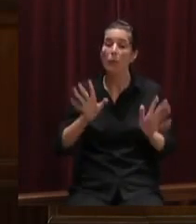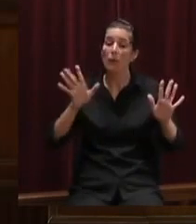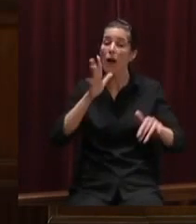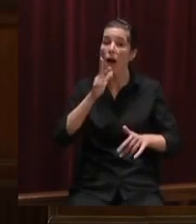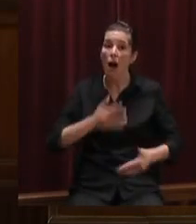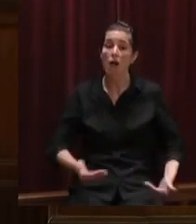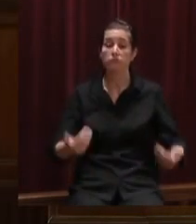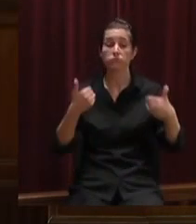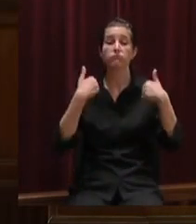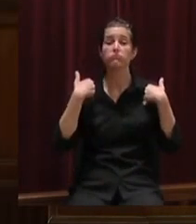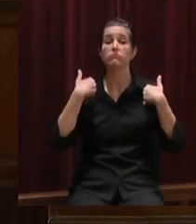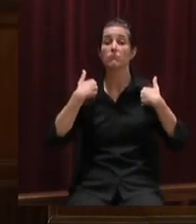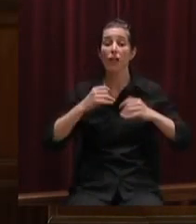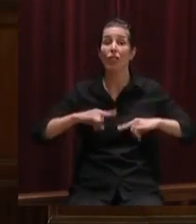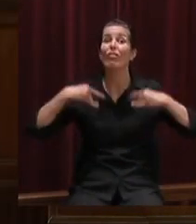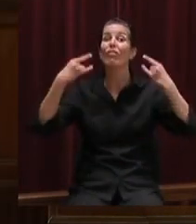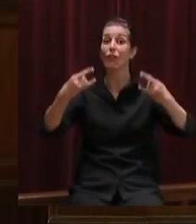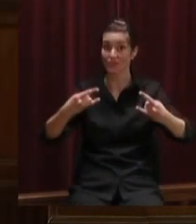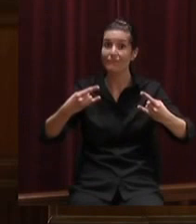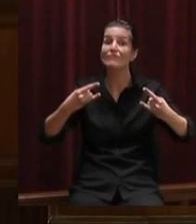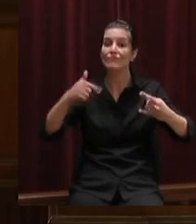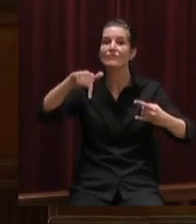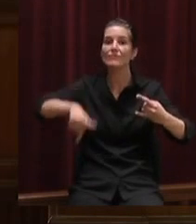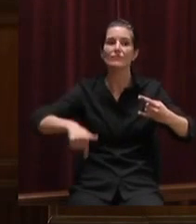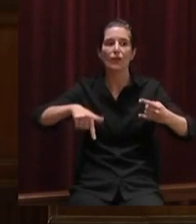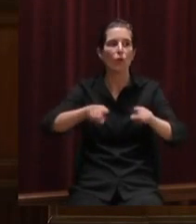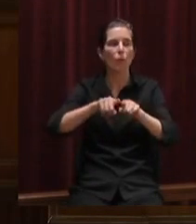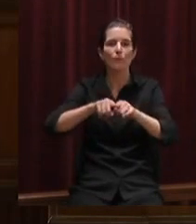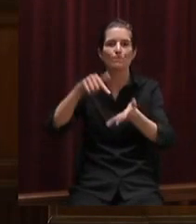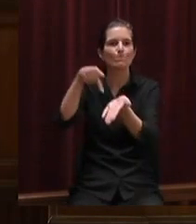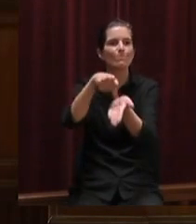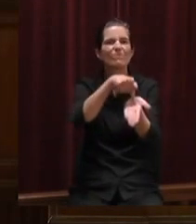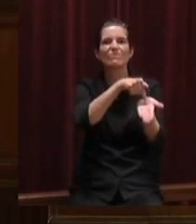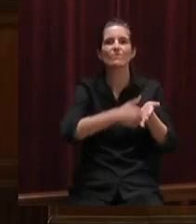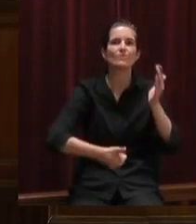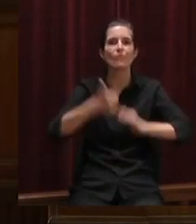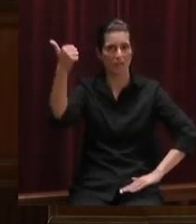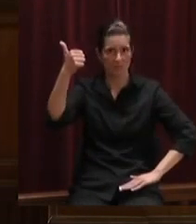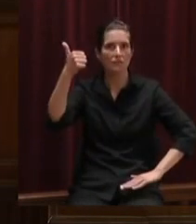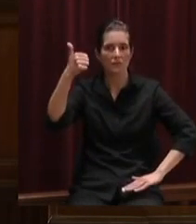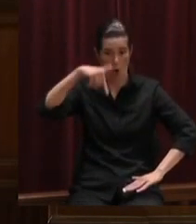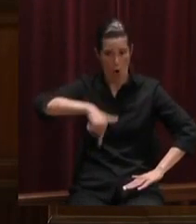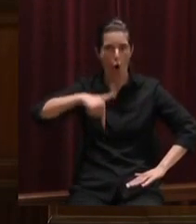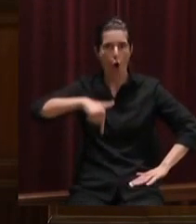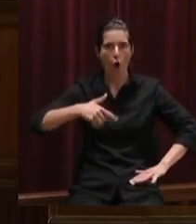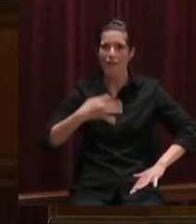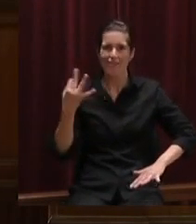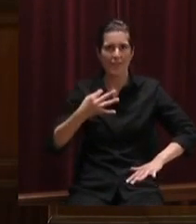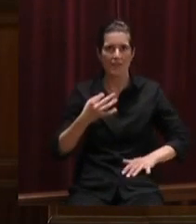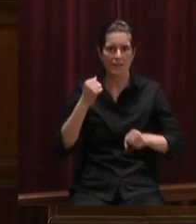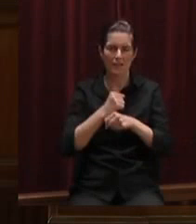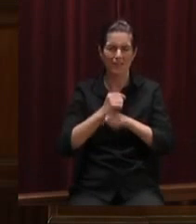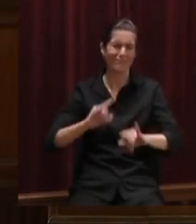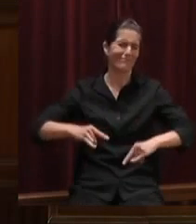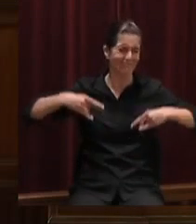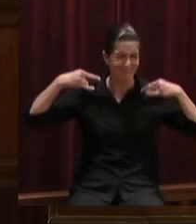responsabilitat és encara major. Avui se'ns exigeix més. Avui tenim davant nosaltres l'obligació de treballar més que mai